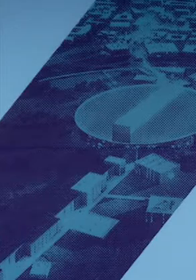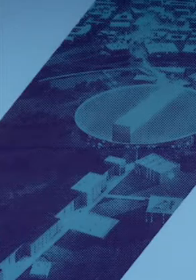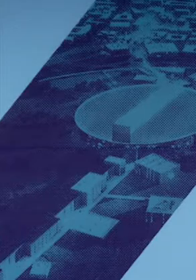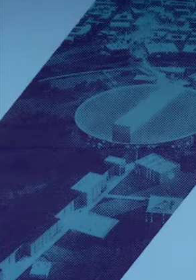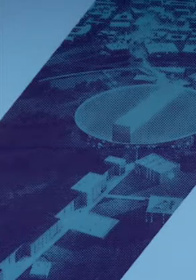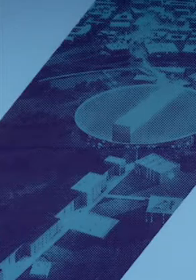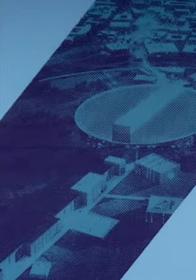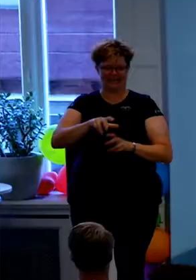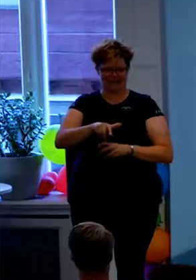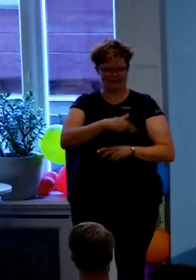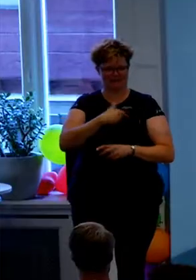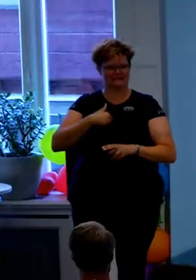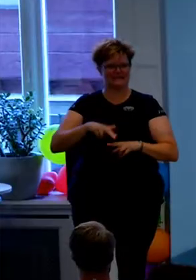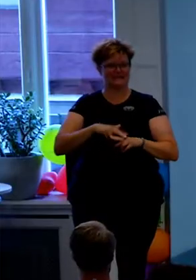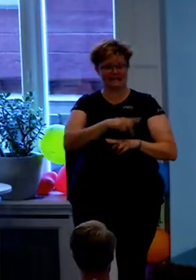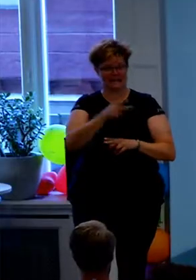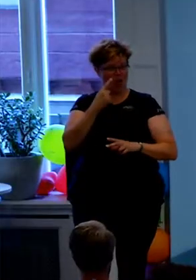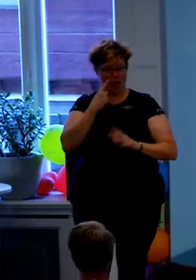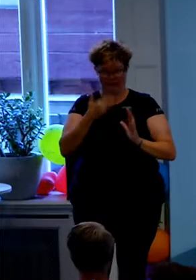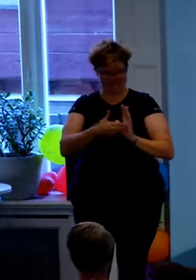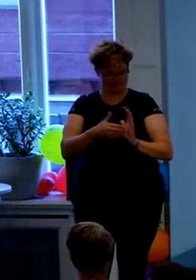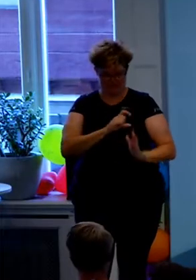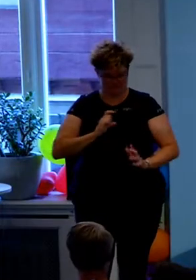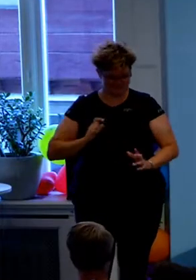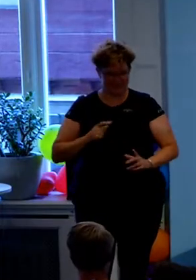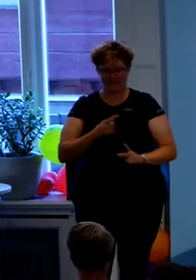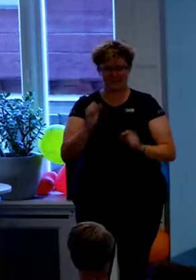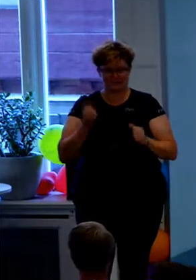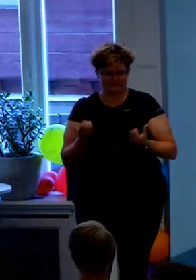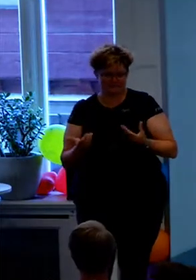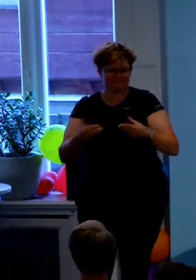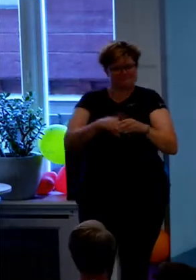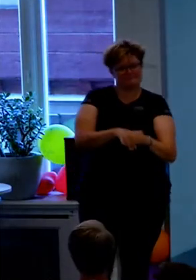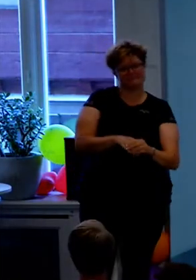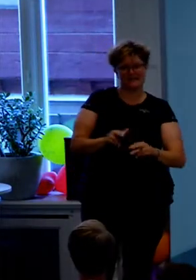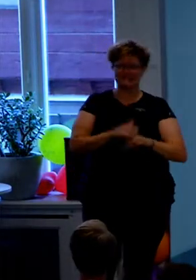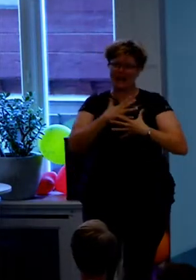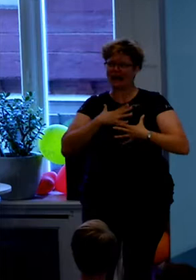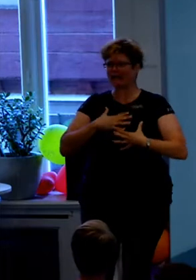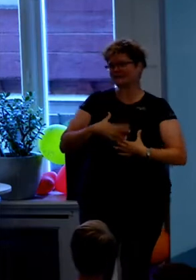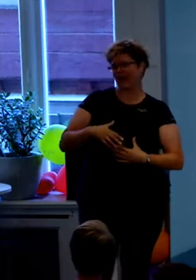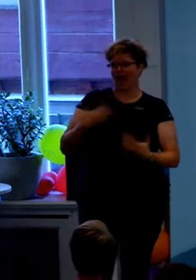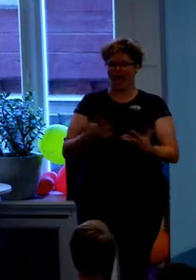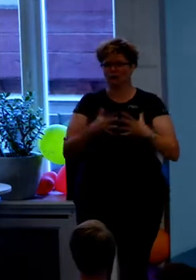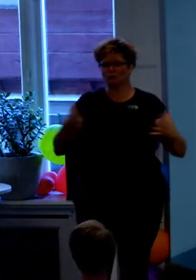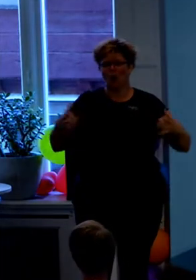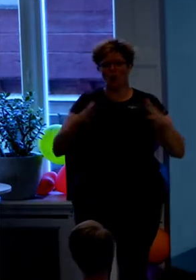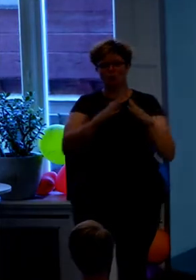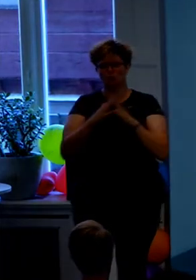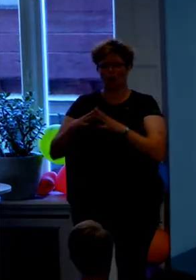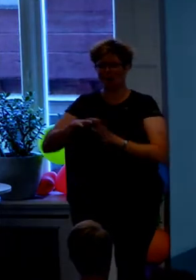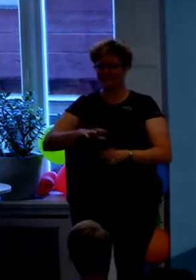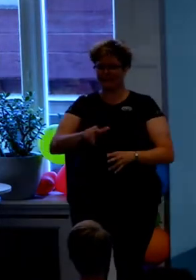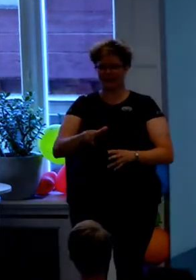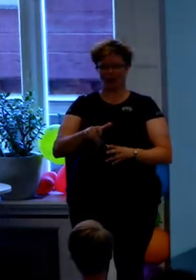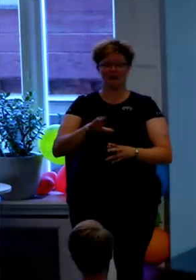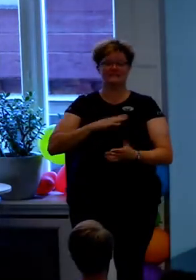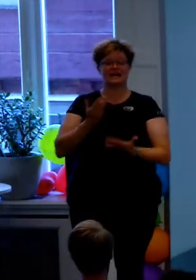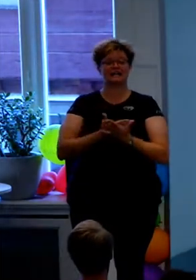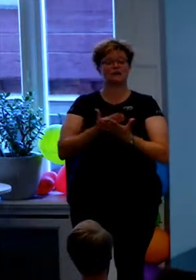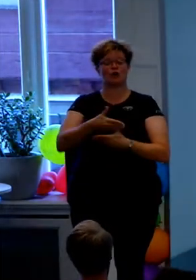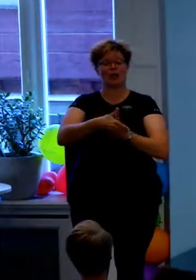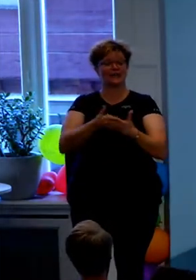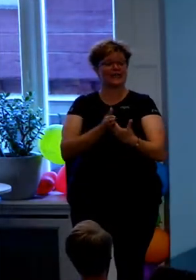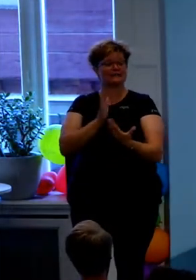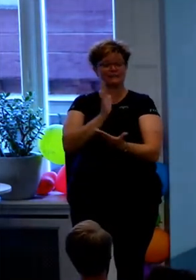att ni som inte tillhör Öresundsregionen, ni måste komma in i feelingen att ni är en storstadsregion och så går det en nationalgräns